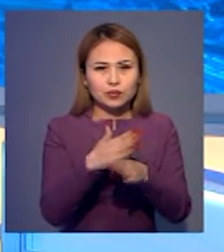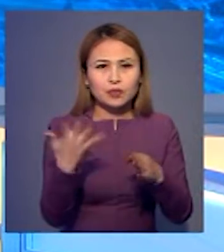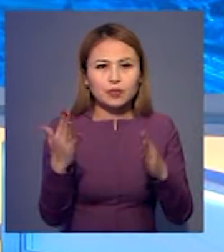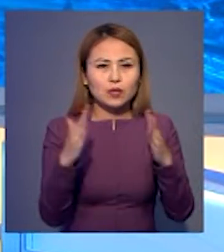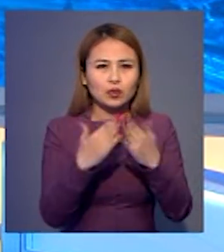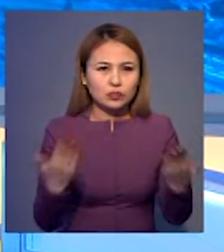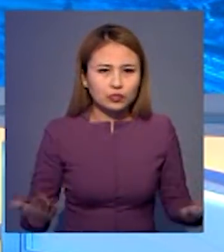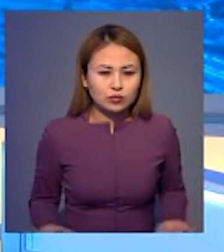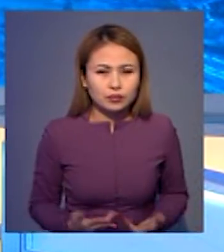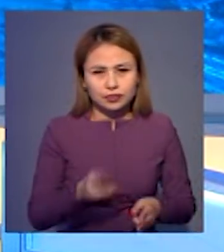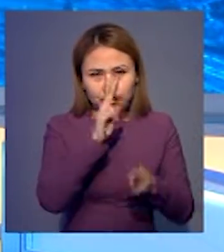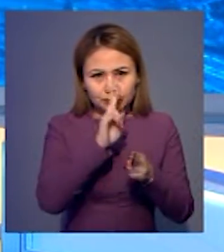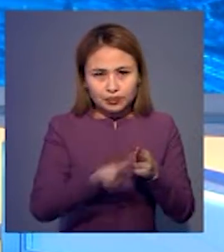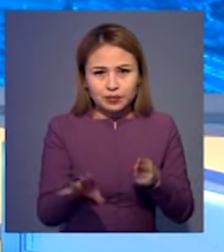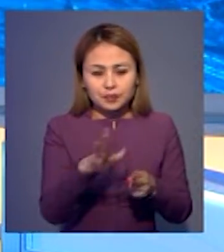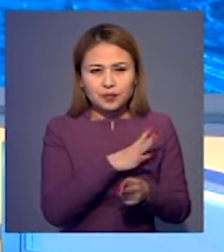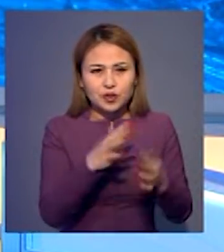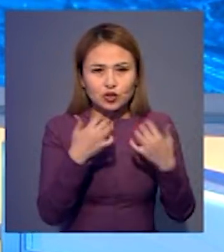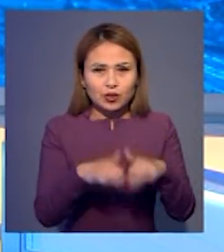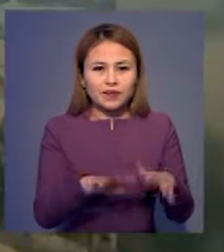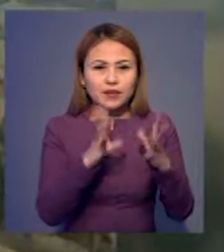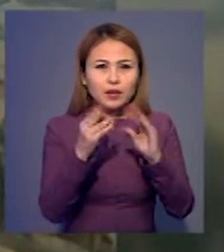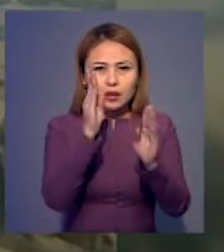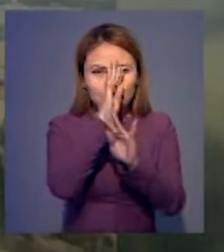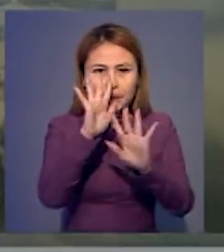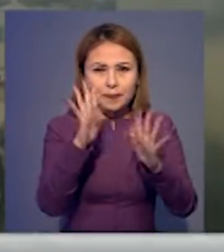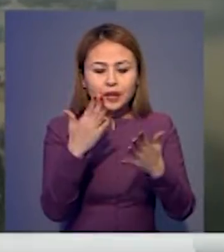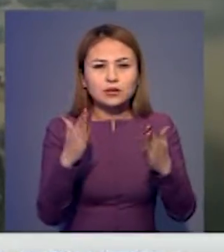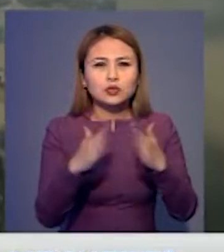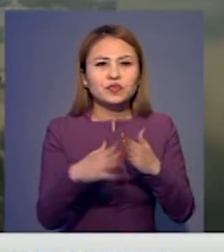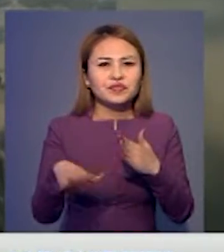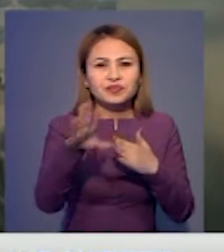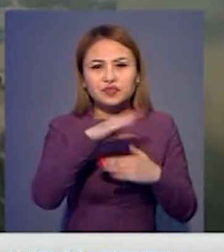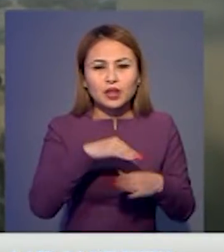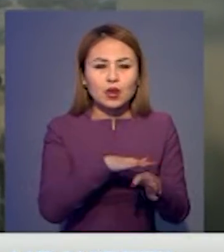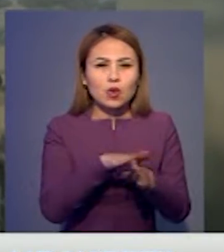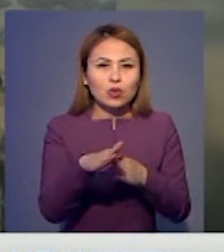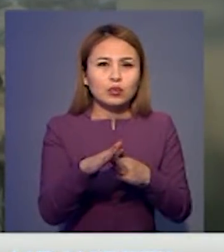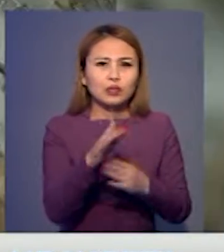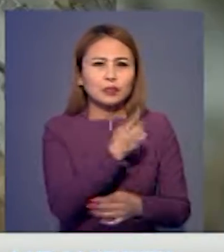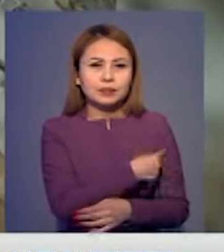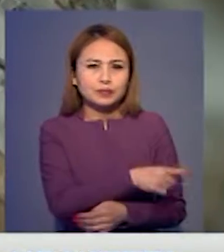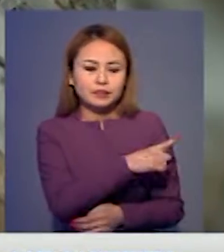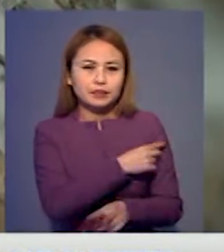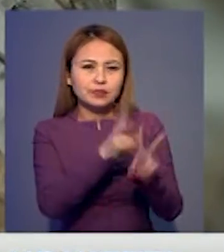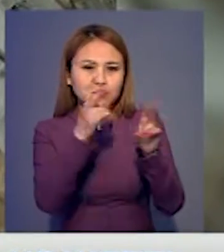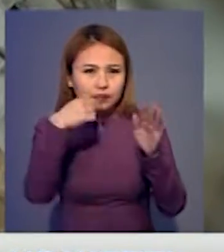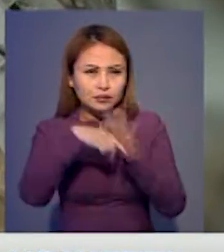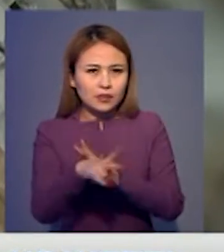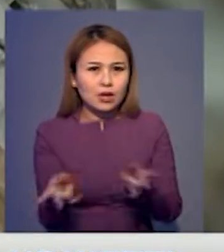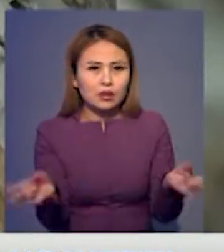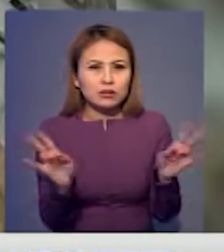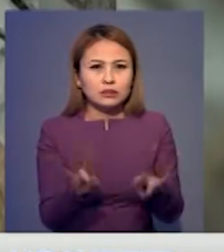5 тұрғын із-түзсіз жоғалды деп есептеліп отыр. Табиғи апат салдарынан тұрғын үйлер мен жергілікті аурухана лай астында